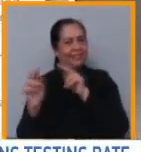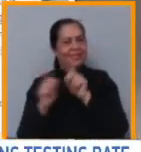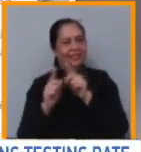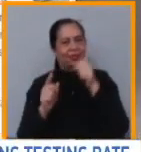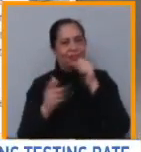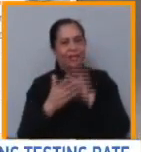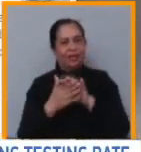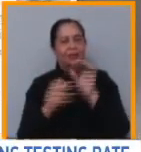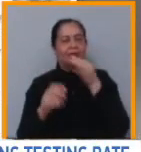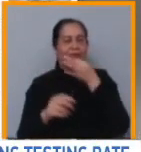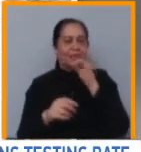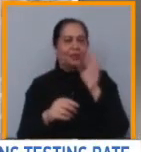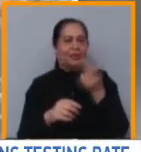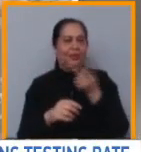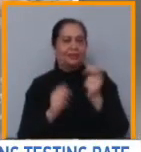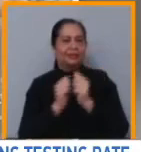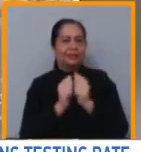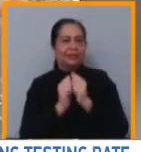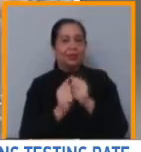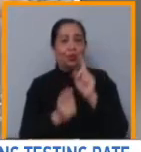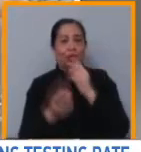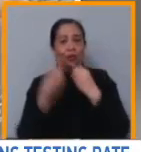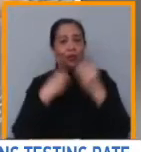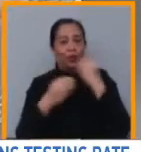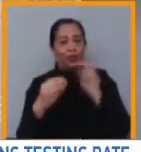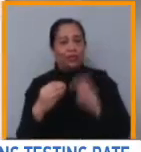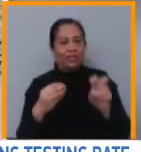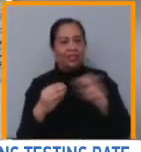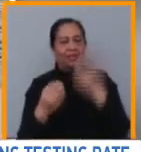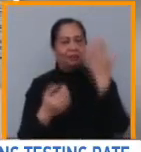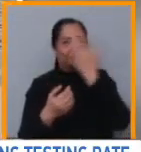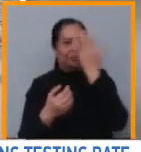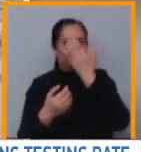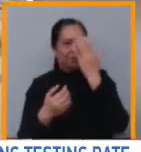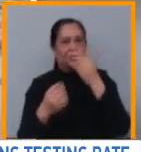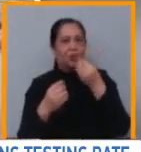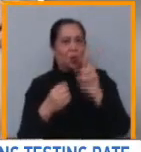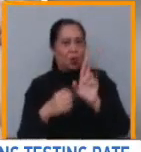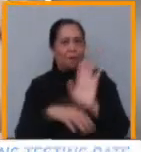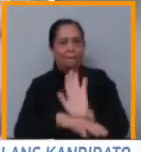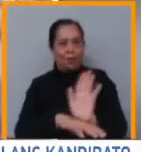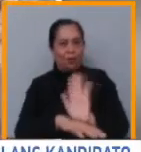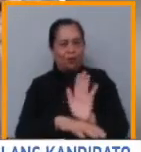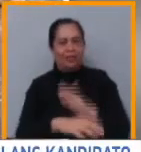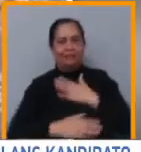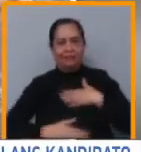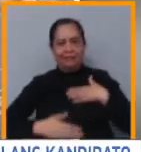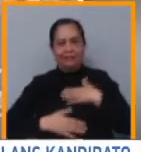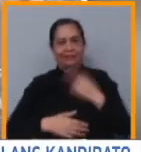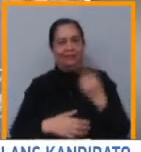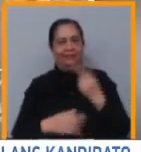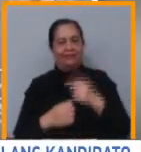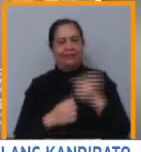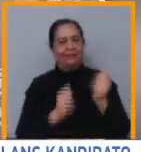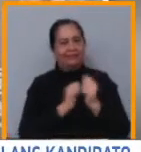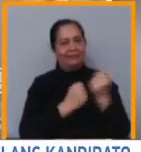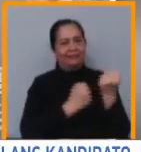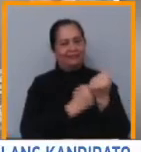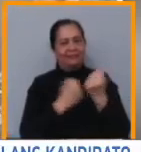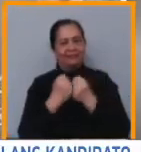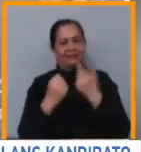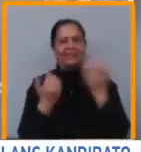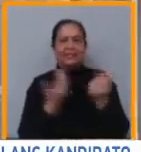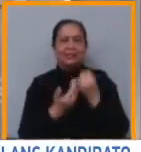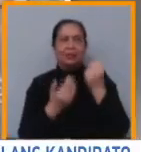nilang dalawa ang food trip at manood ng series or movies. Na-enjoy rin daw nila ang company ng isa't isa kahit sa simpleng kwentuhan lang